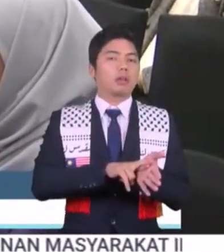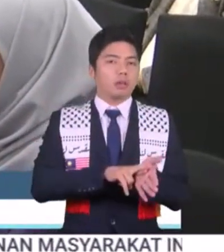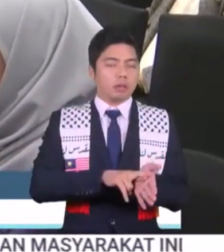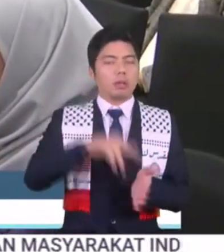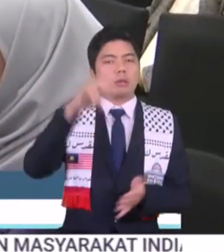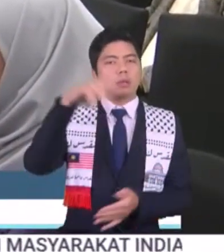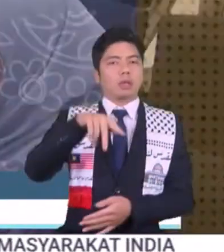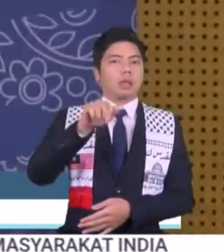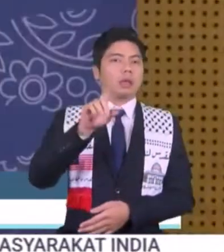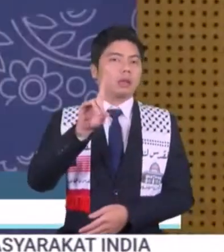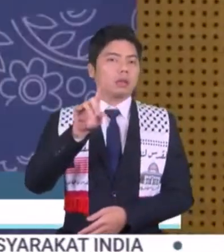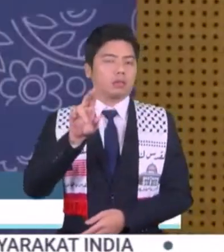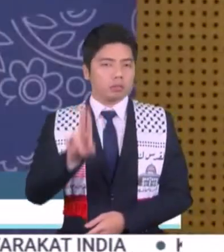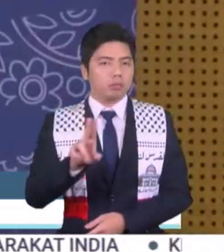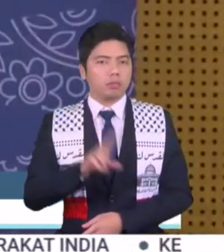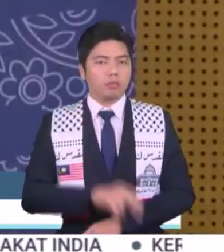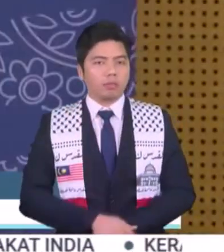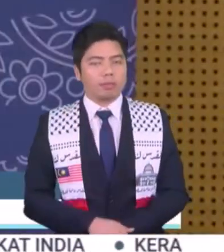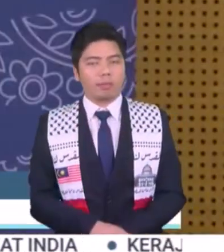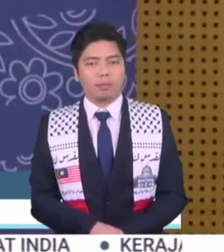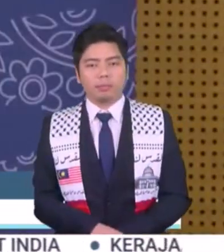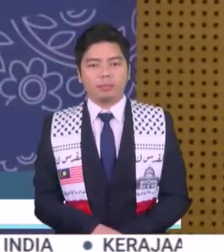hub pangkalan data utama padu.